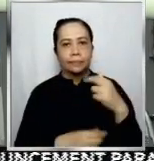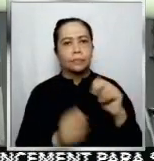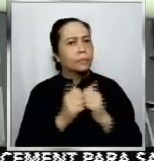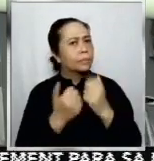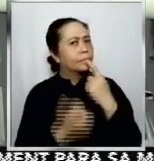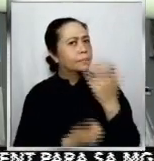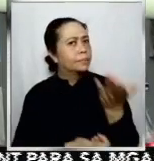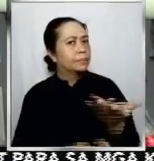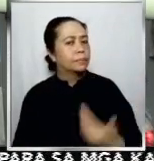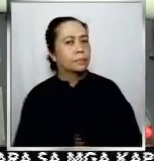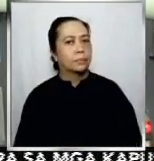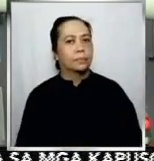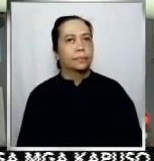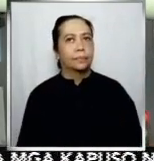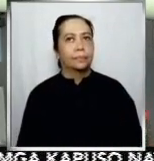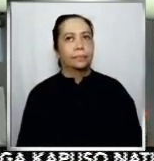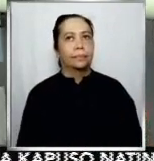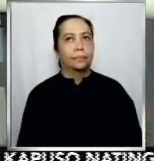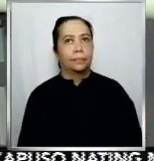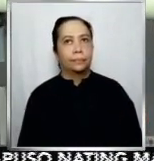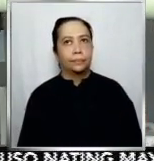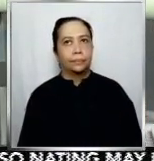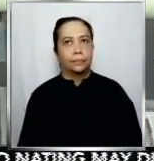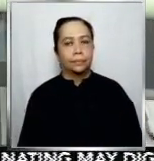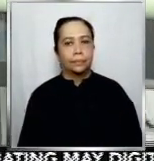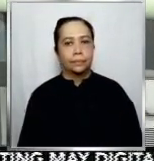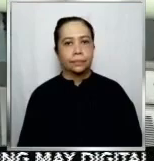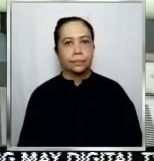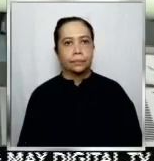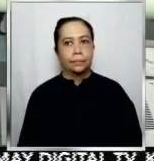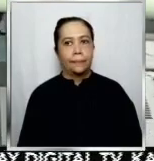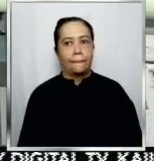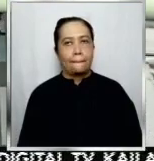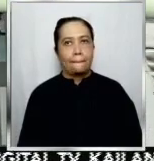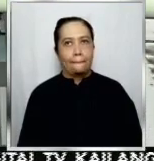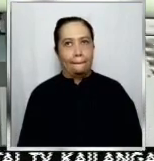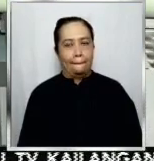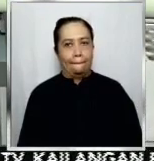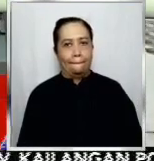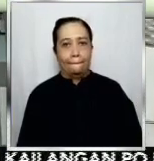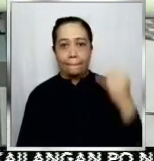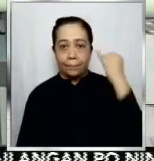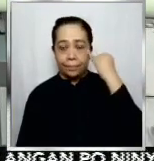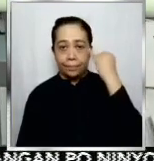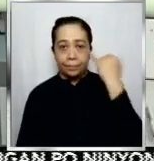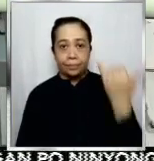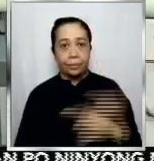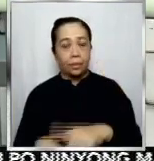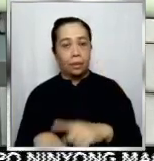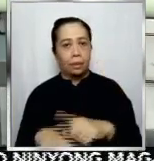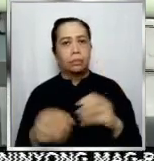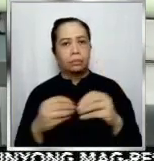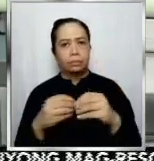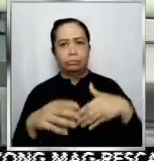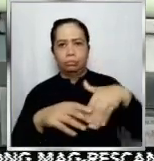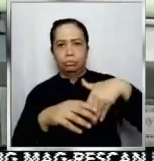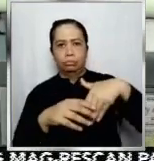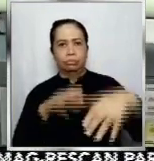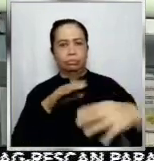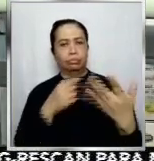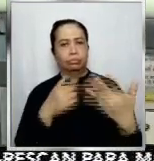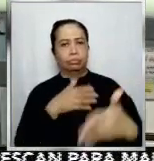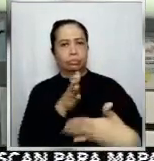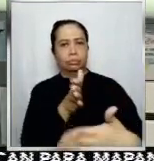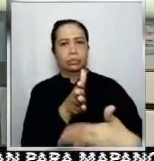Iban sa mga oras nga na ito ay mas maluwag na nga ang daloy ng trapiko dito sa Cainta, Rizal. Malayo nga ito na mas maginhawa na kumpara